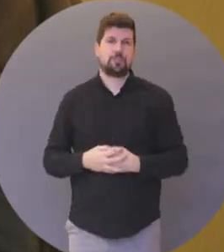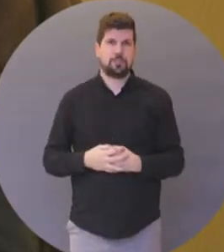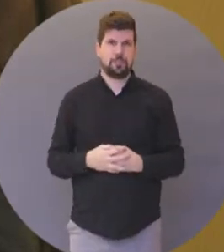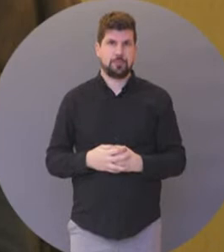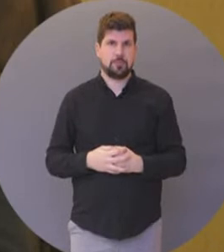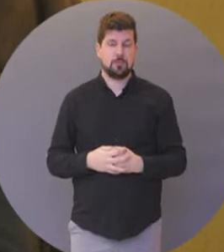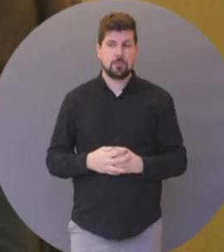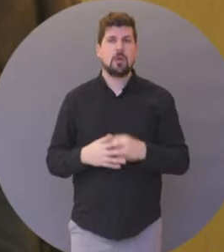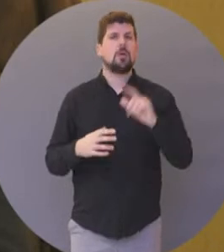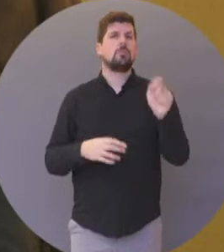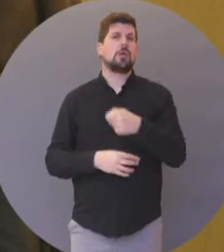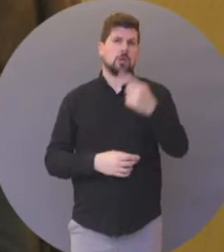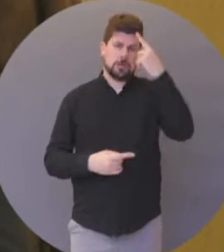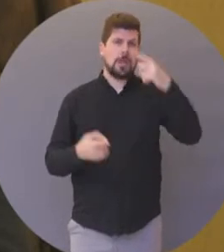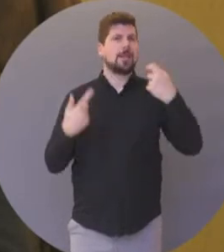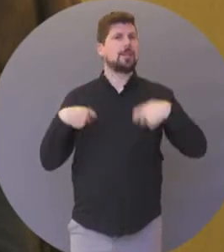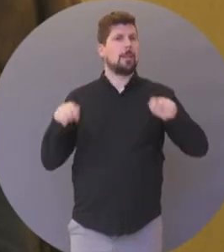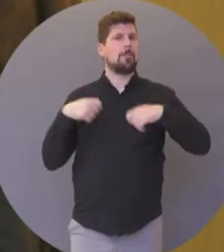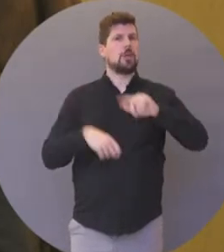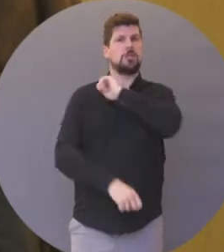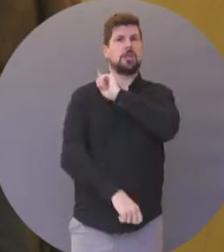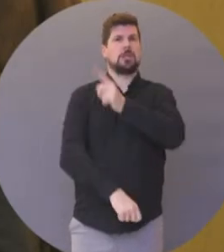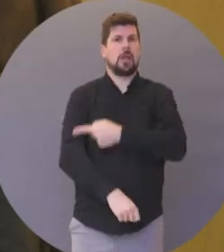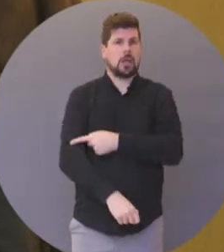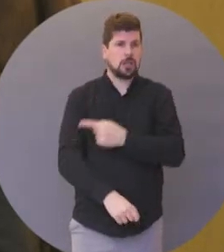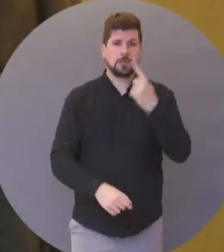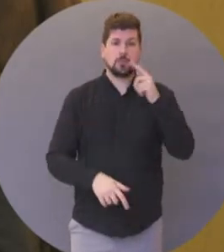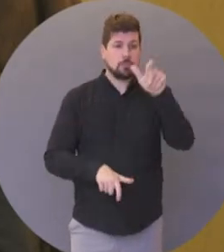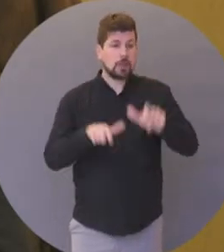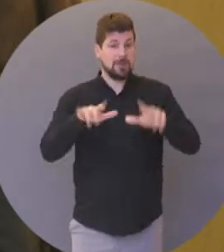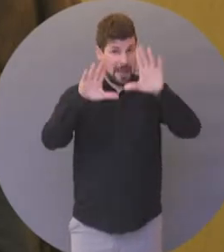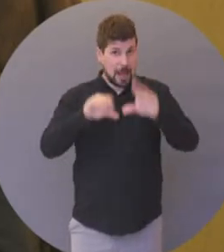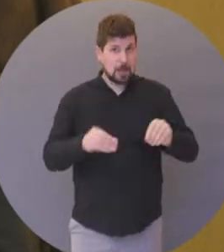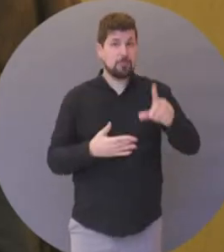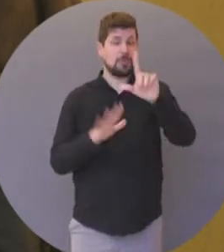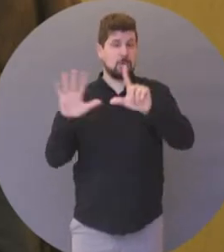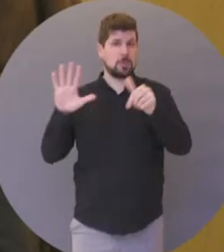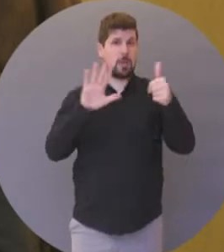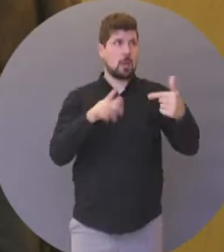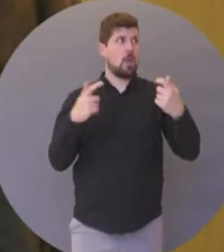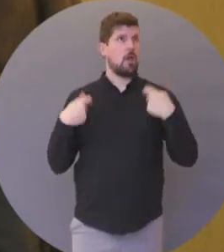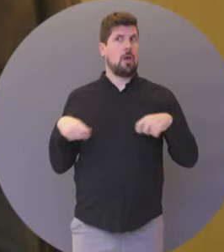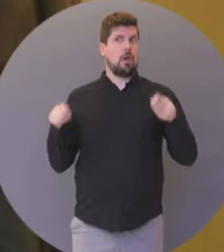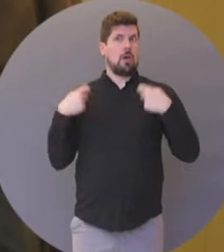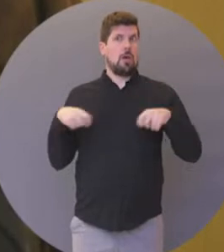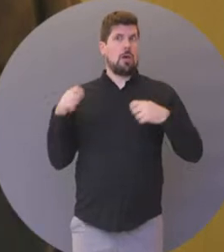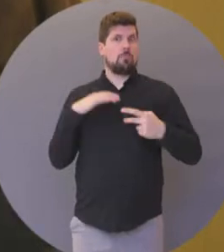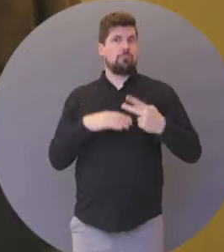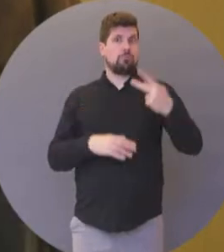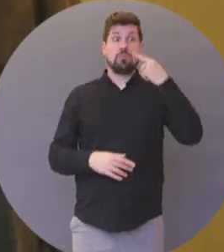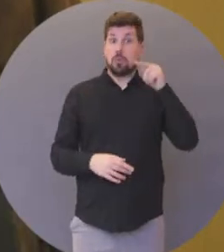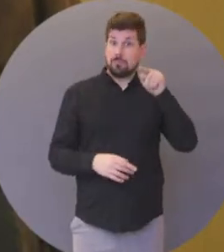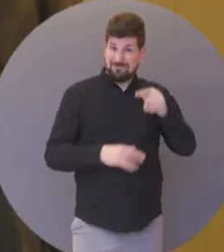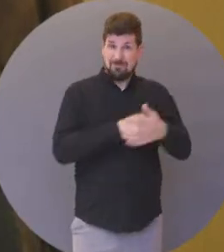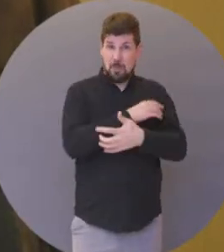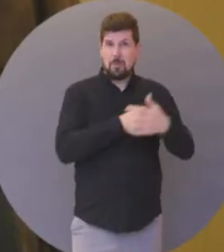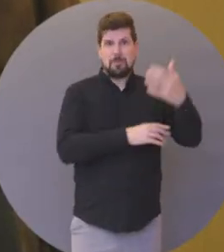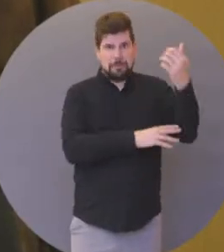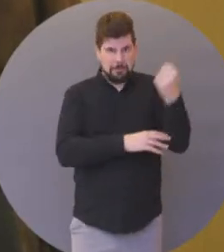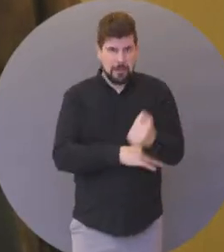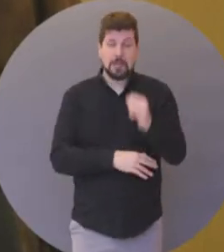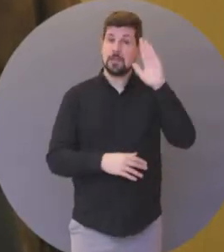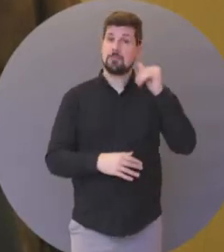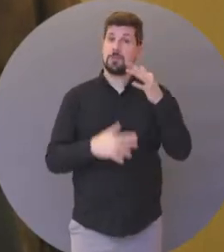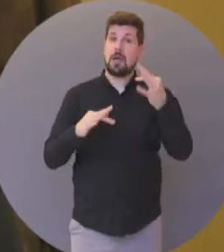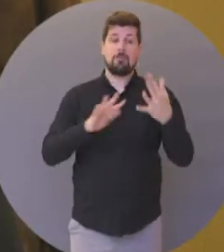énergétique vous le savez bien pèse de plus en plus lourd dans les porte-monnaies des scénosa les plus démunis il est donc plus possible de différer les décisions en termes de transition